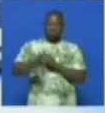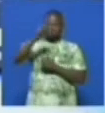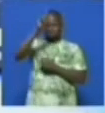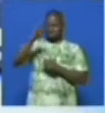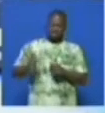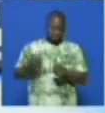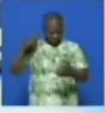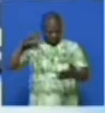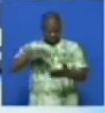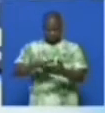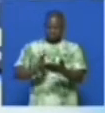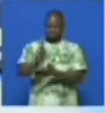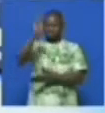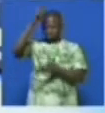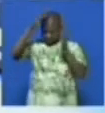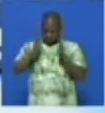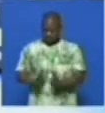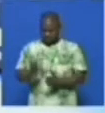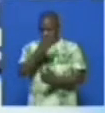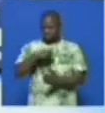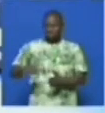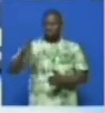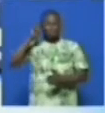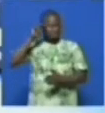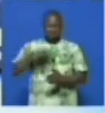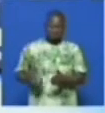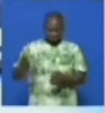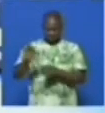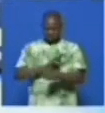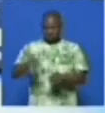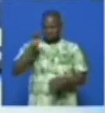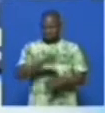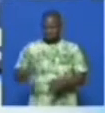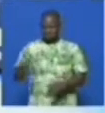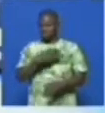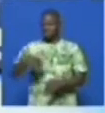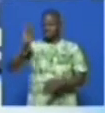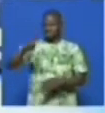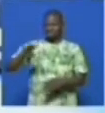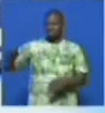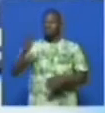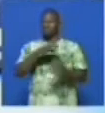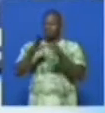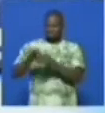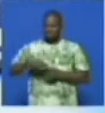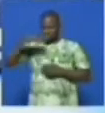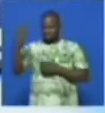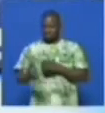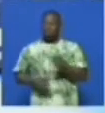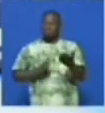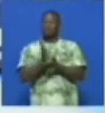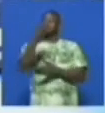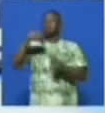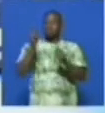en formation dans cette université à Ouagadougou et à Bobo-Dioulasso. Une coopération accueillie par les premiers responsables de la